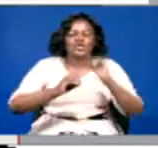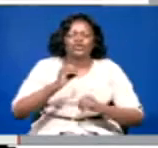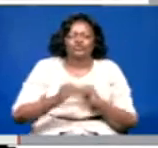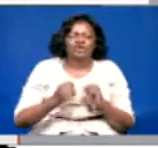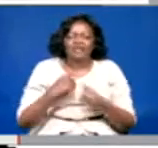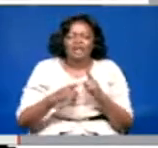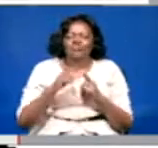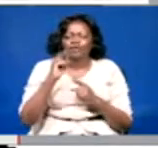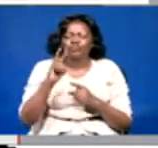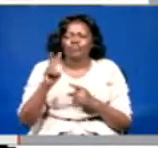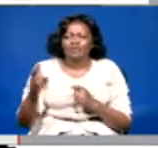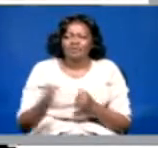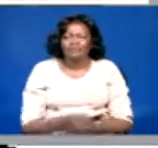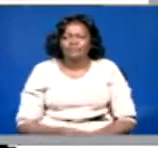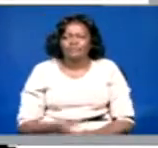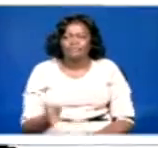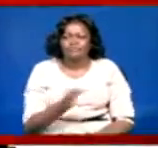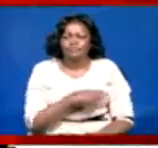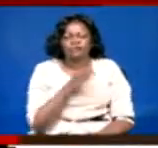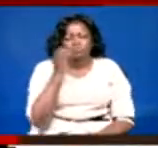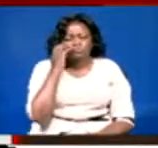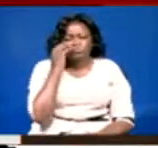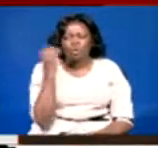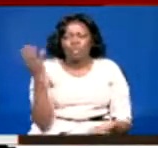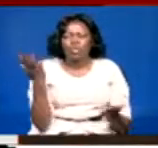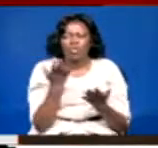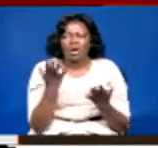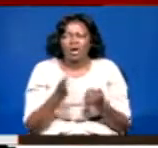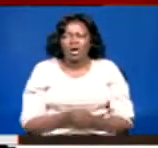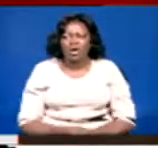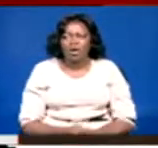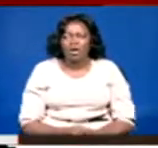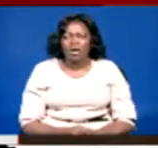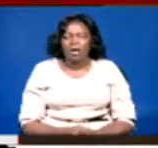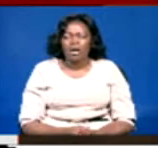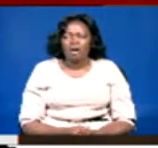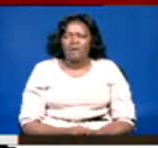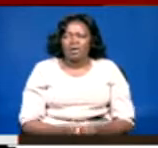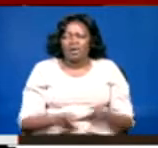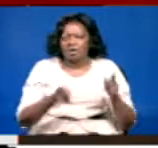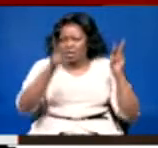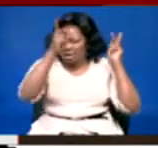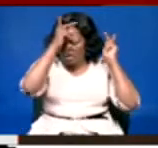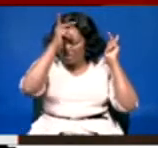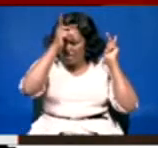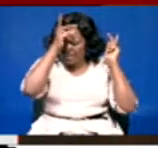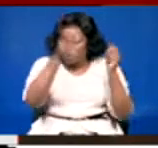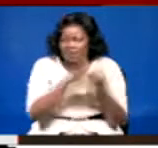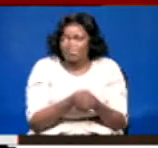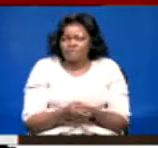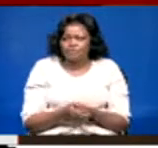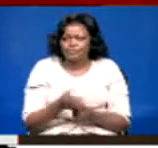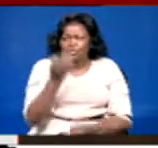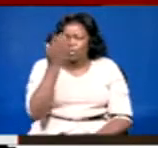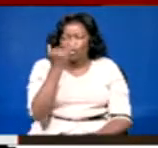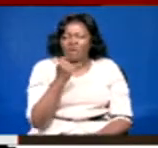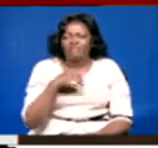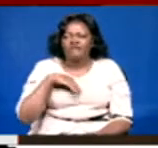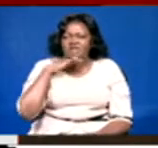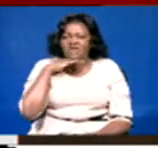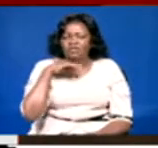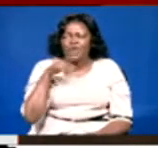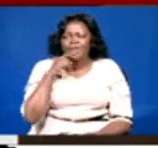Tukisonga mbele, huzuni umetanda katika kijiji cha Sigalagala kilicho eneo bunge la Ikolomani kufuatia vifo vya wanaume